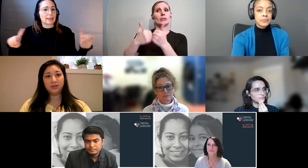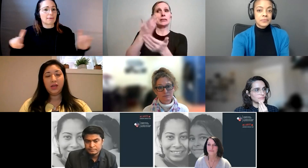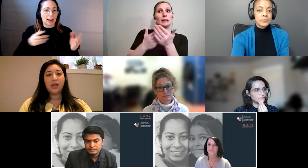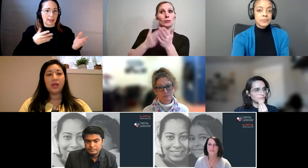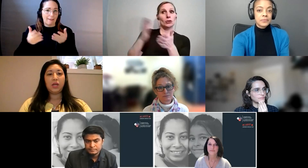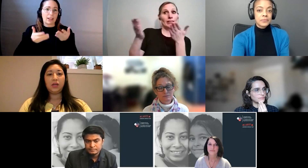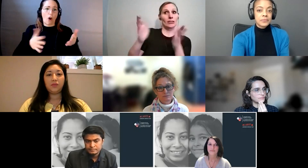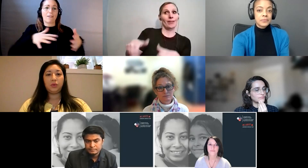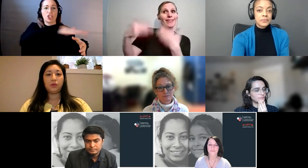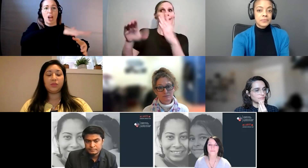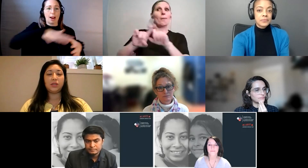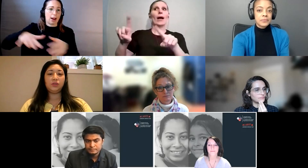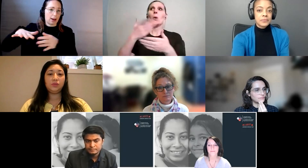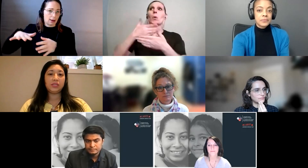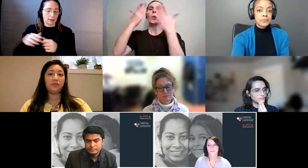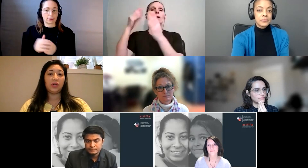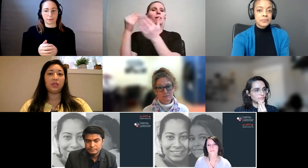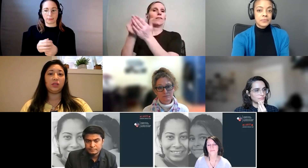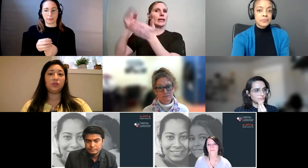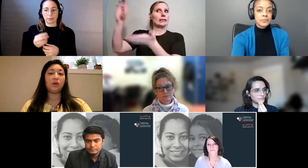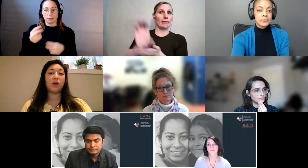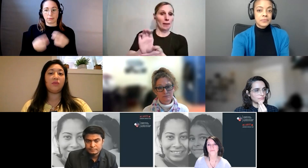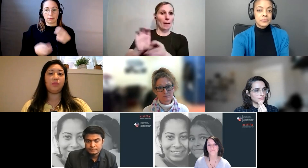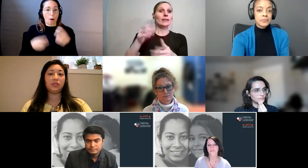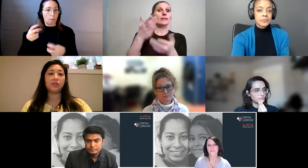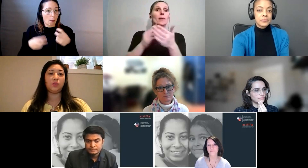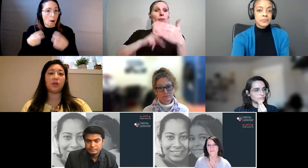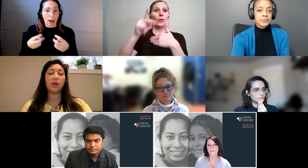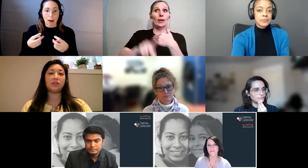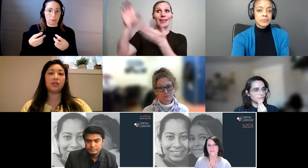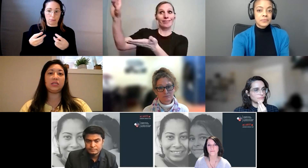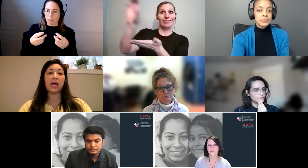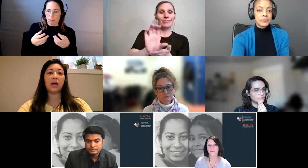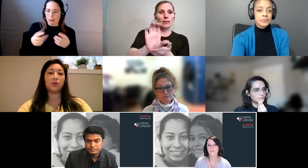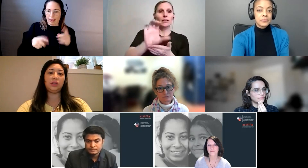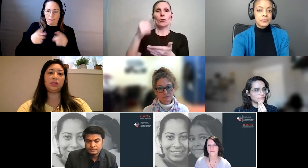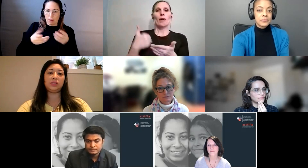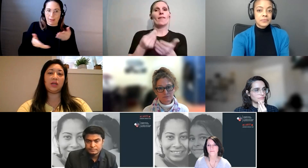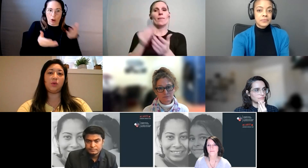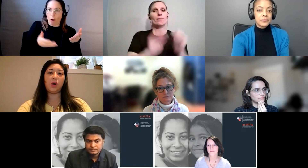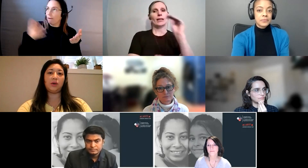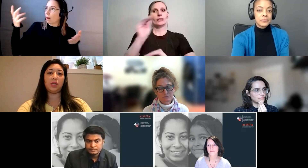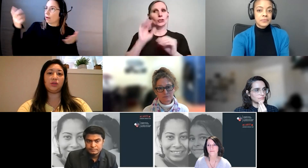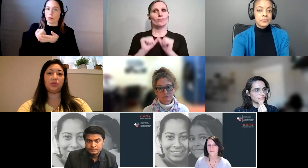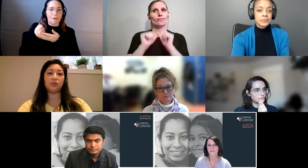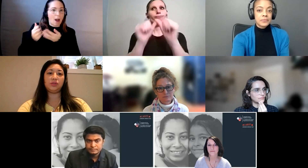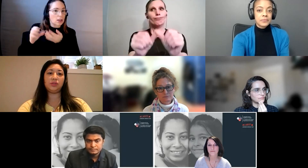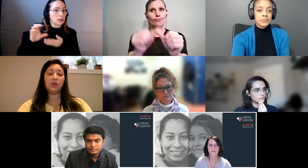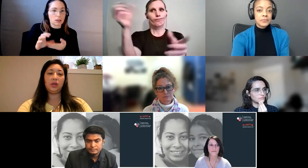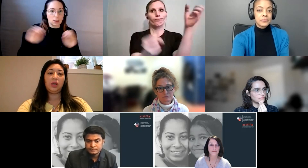Nous livrons certains de nos programmes sans aucune subvention. Puis souvent, les budgets sont